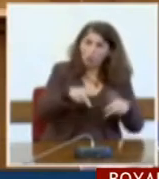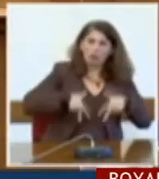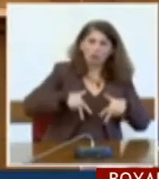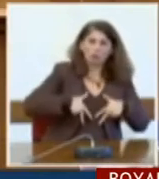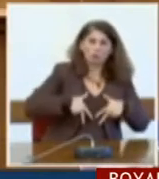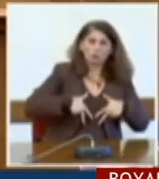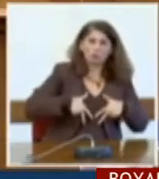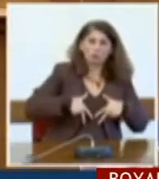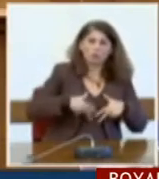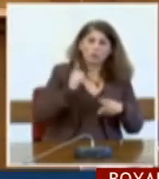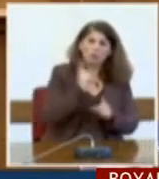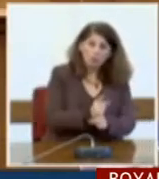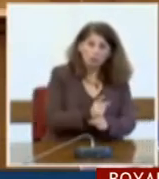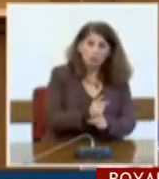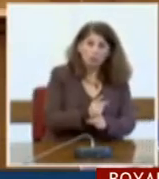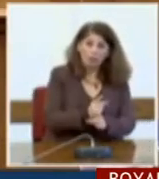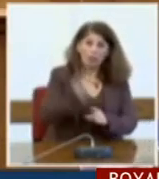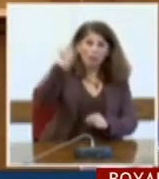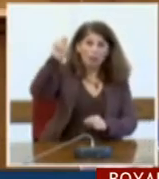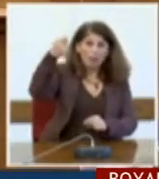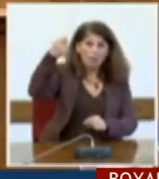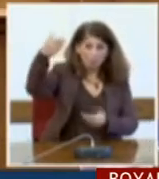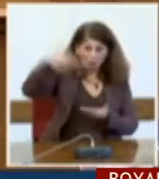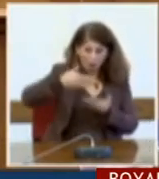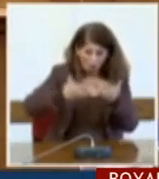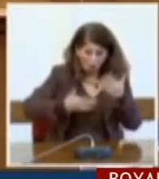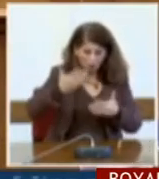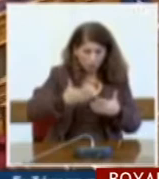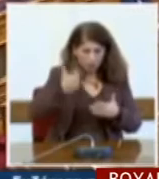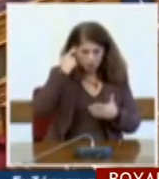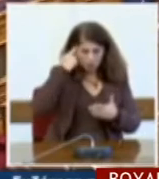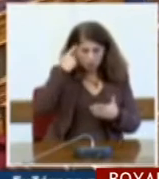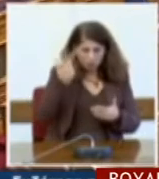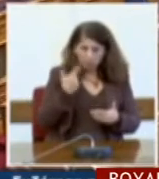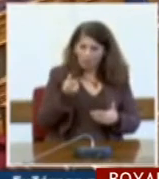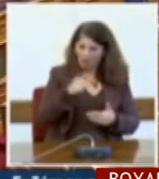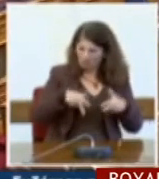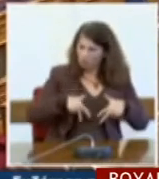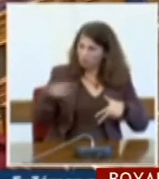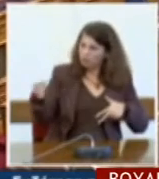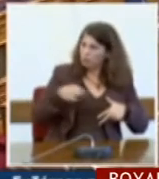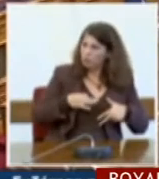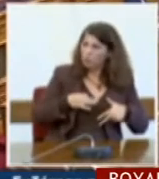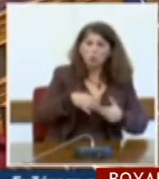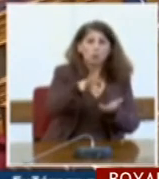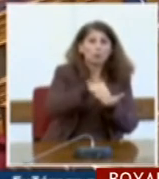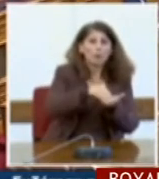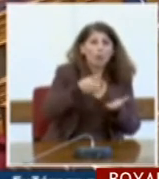Ιδίως όταν έρχεται ο λογαριασμός στο ρεύμα, νομίζει ότι βρίσκεται σε άλλη χώρα. Όταν πάει στο σούπερ μάρκετ και βλέπει τις